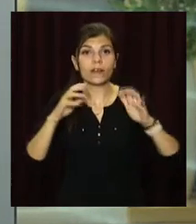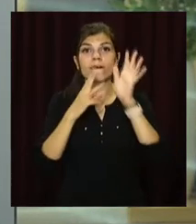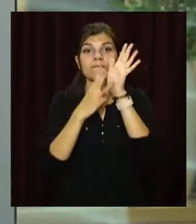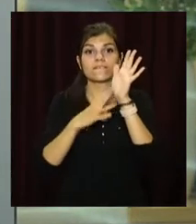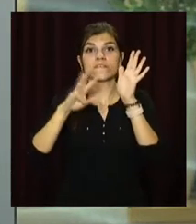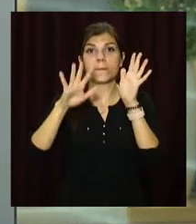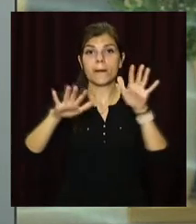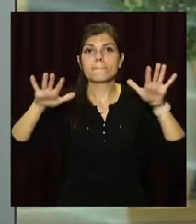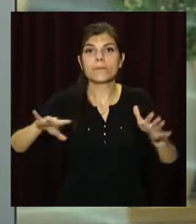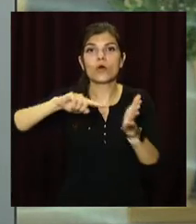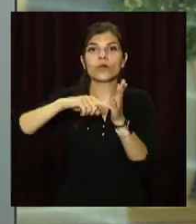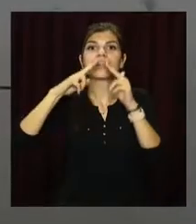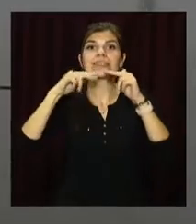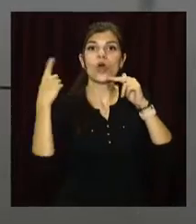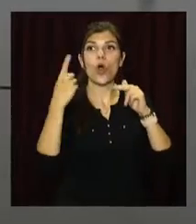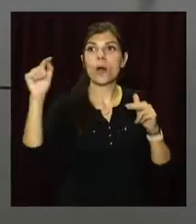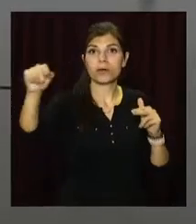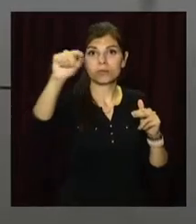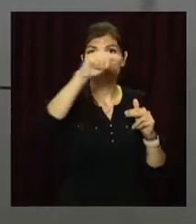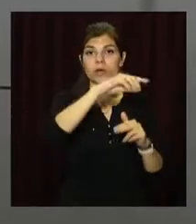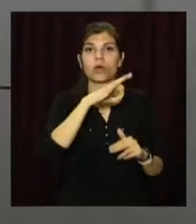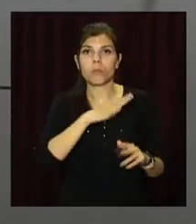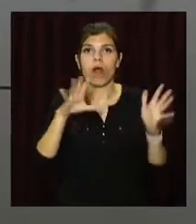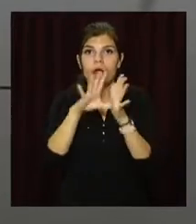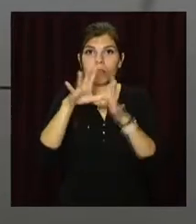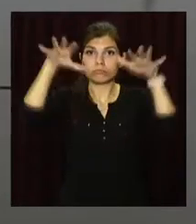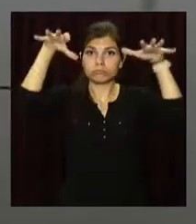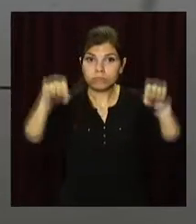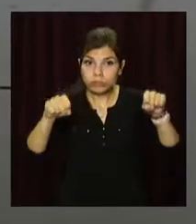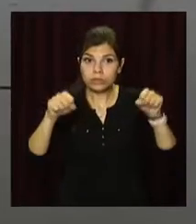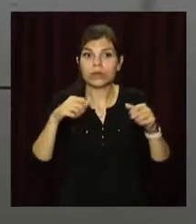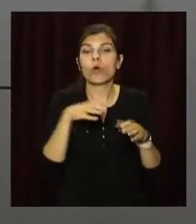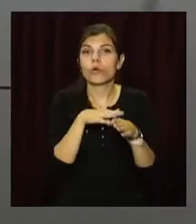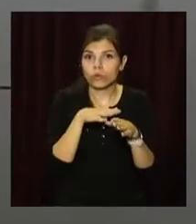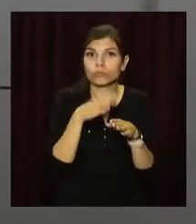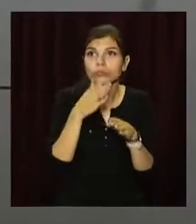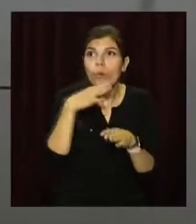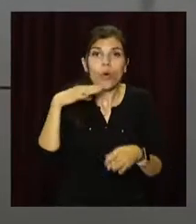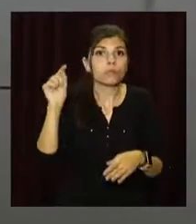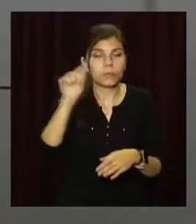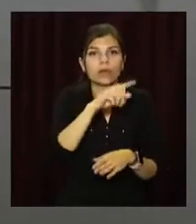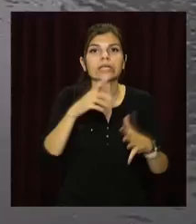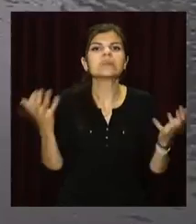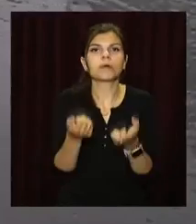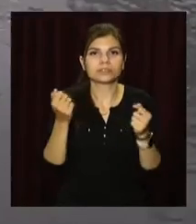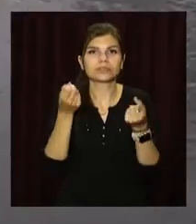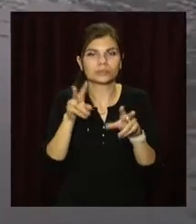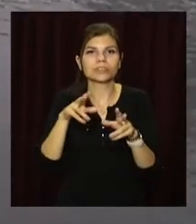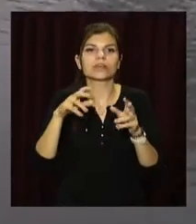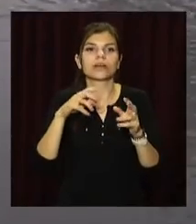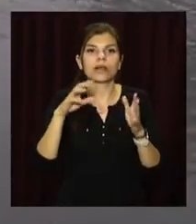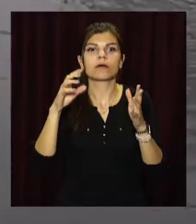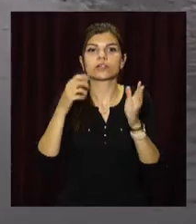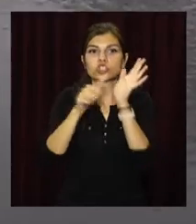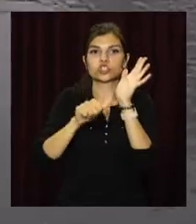85 населених пунктів Дніпропетровщини були знеструмлені повністю, 95 частково. Аварійники відновили